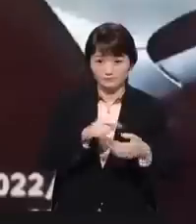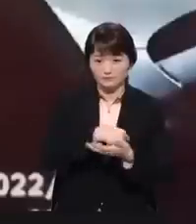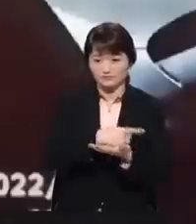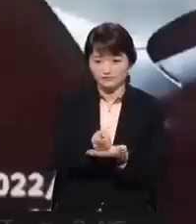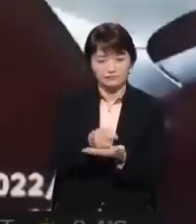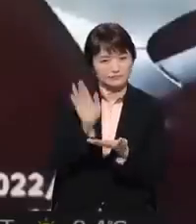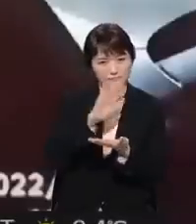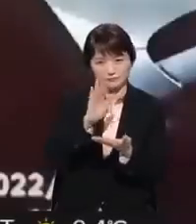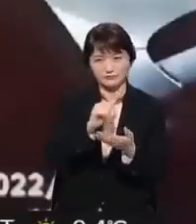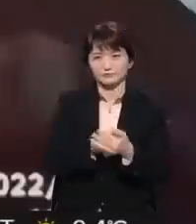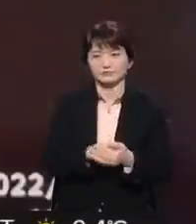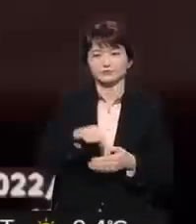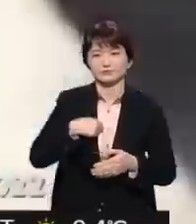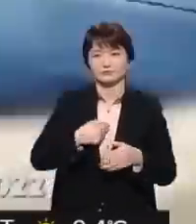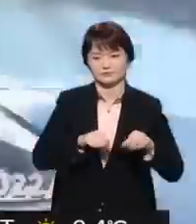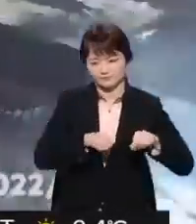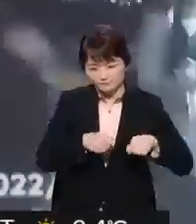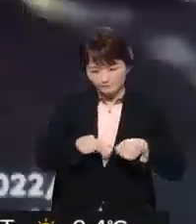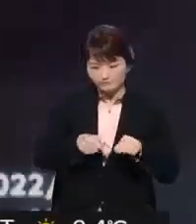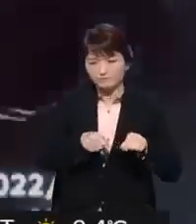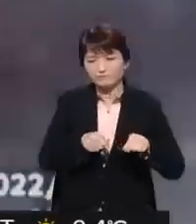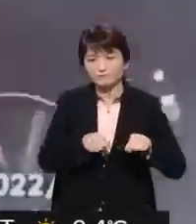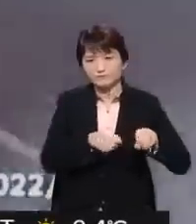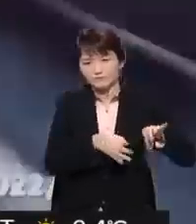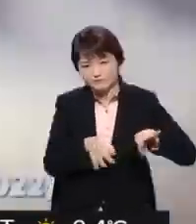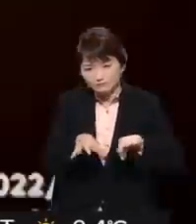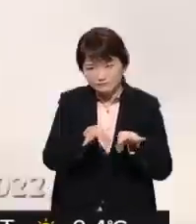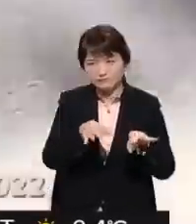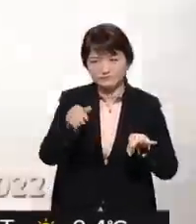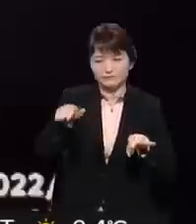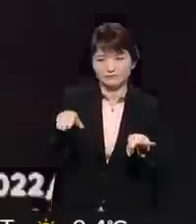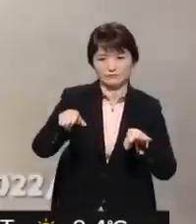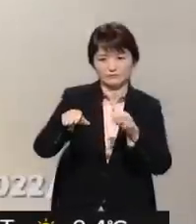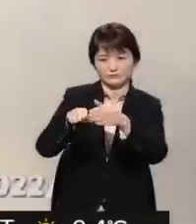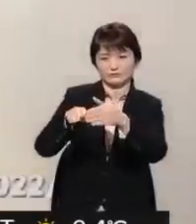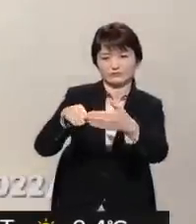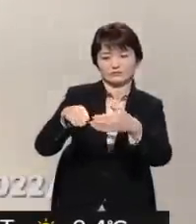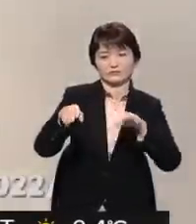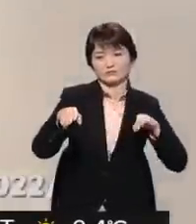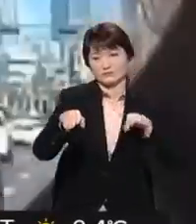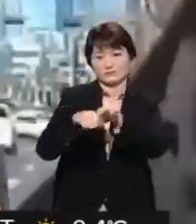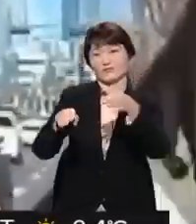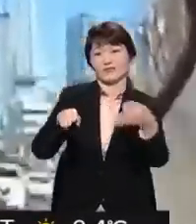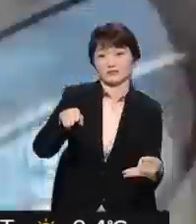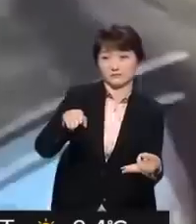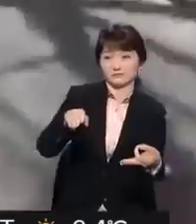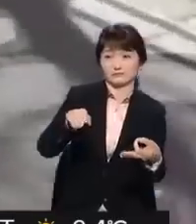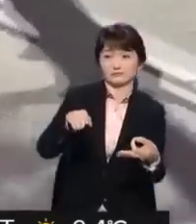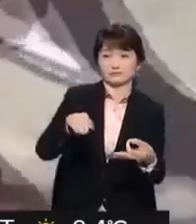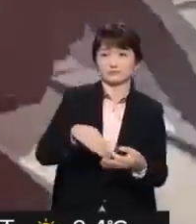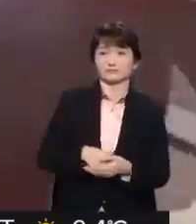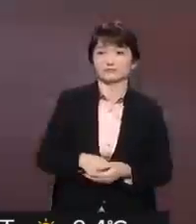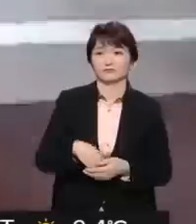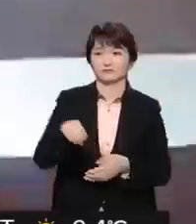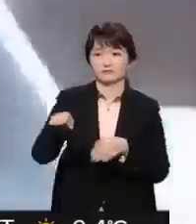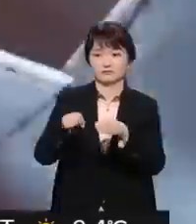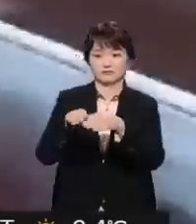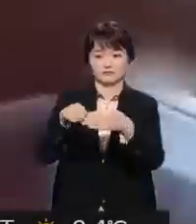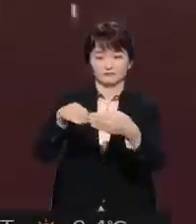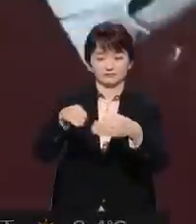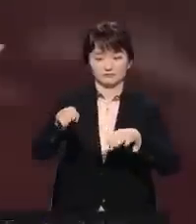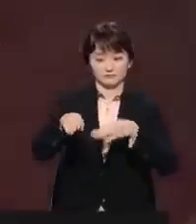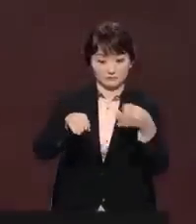과속도 아니었고요 자기 차로에서 달리고 있는데 오히려 자 저 상대차주가 문 연 사람이 오토바이 너무 잘못 있잖아